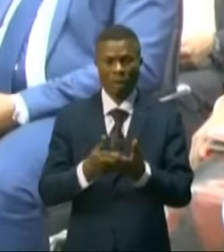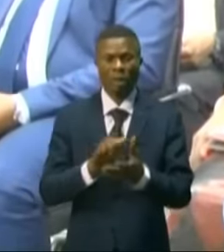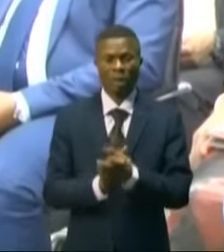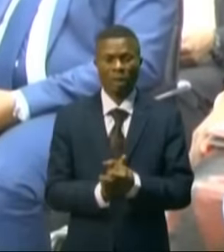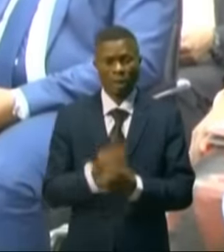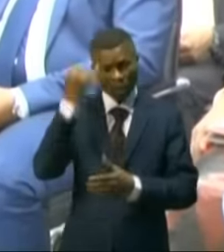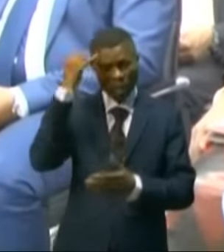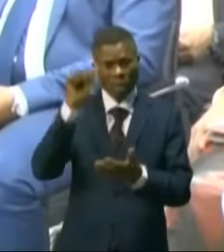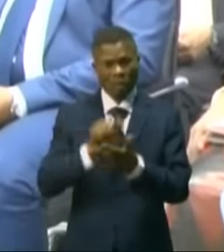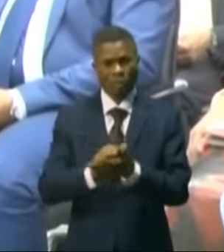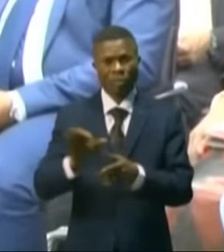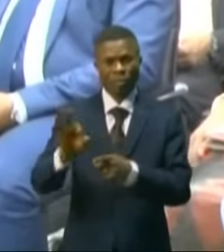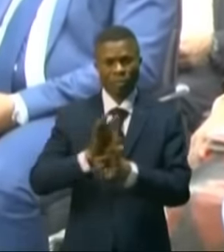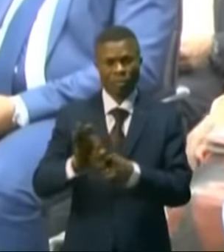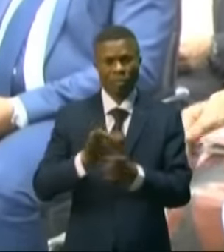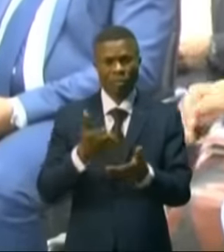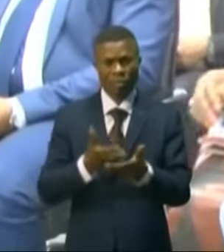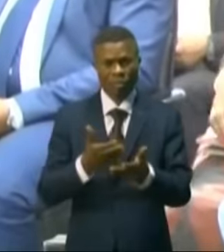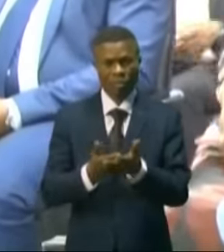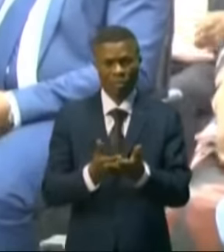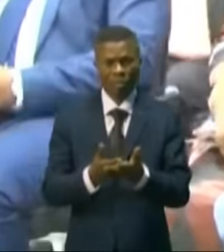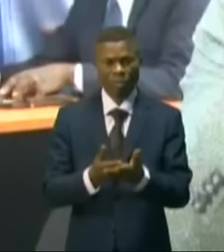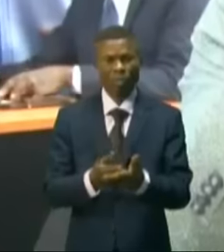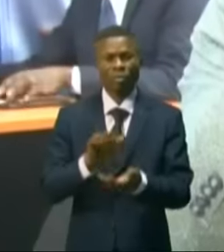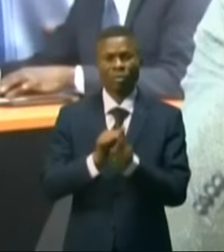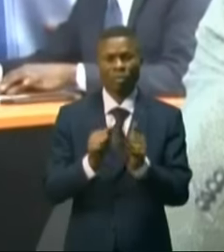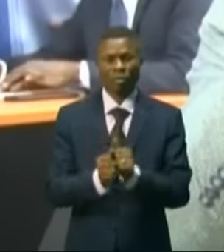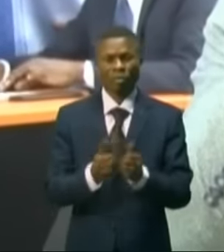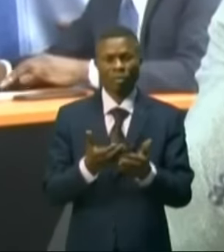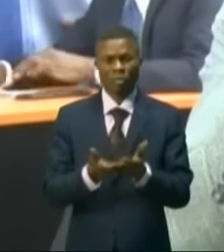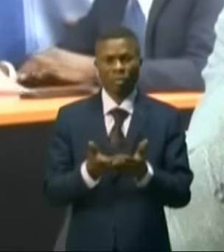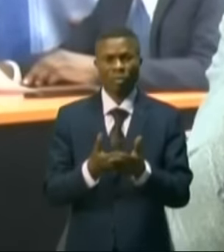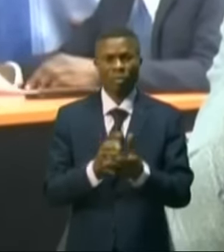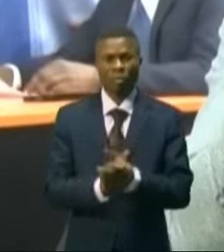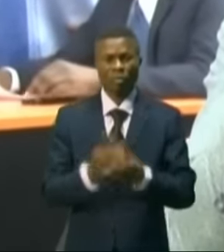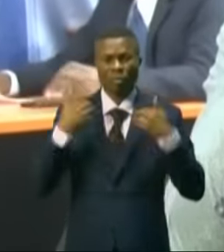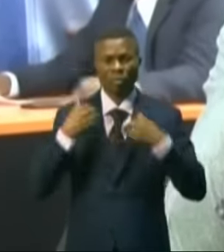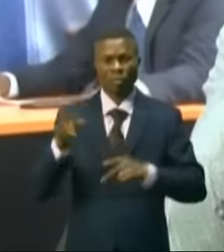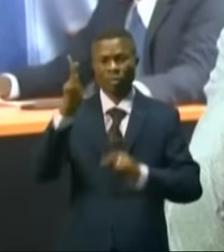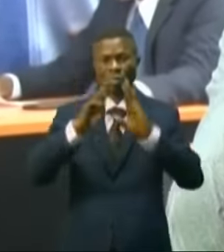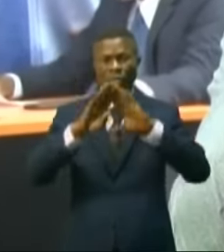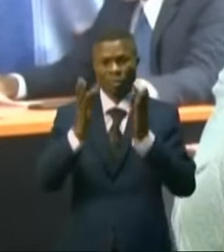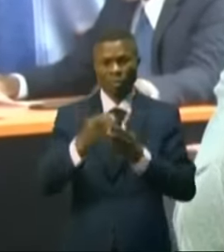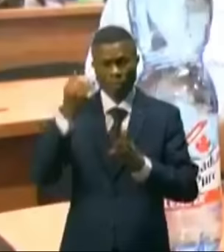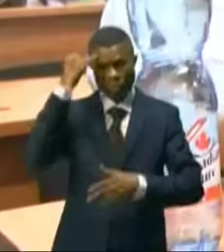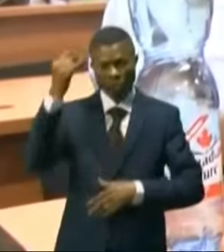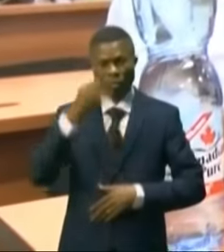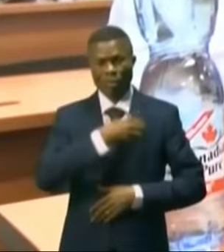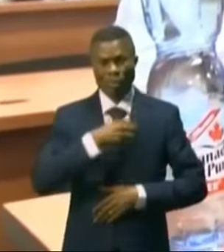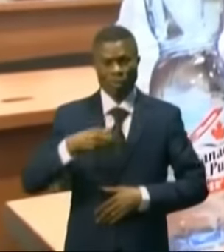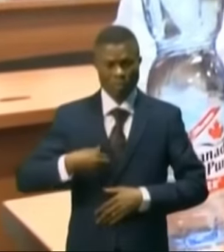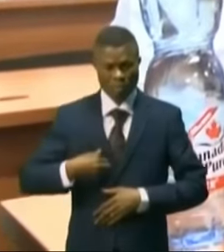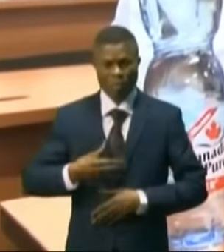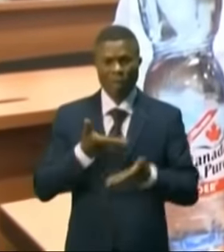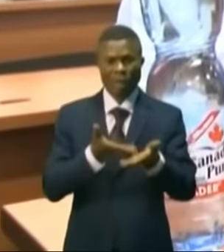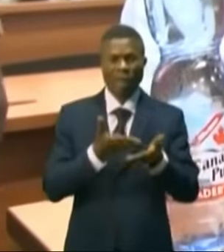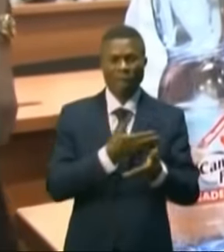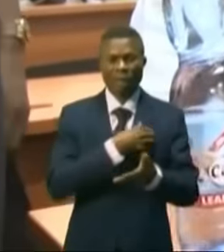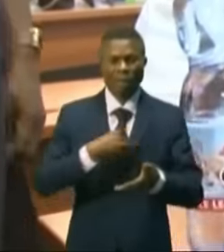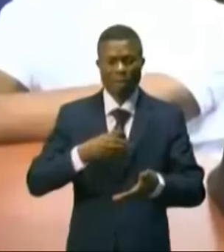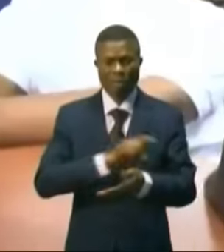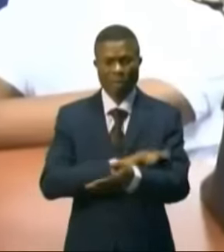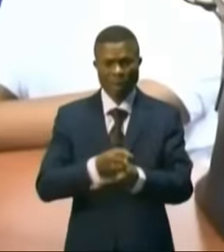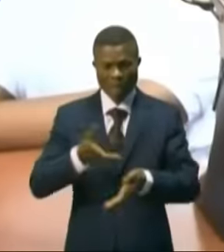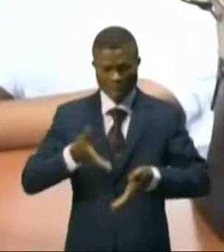optique qu'une formation a été organisée par l'Institut national de santé publique à l'attention des sages-femmes et autres prestataires de